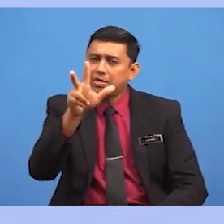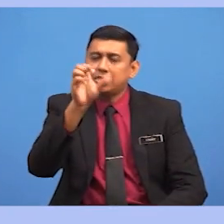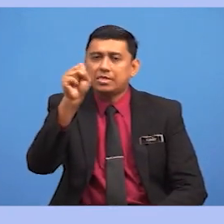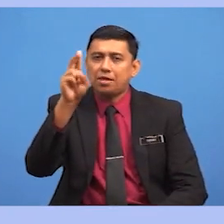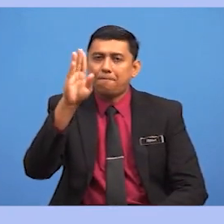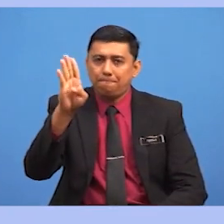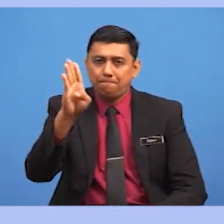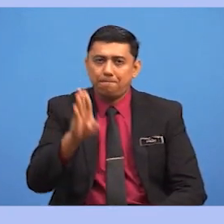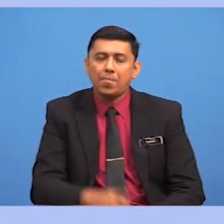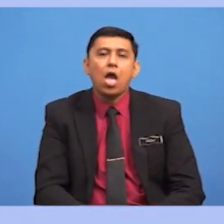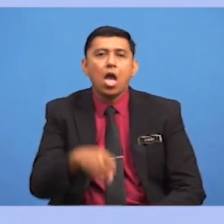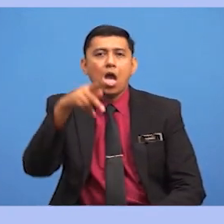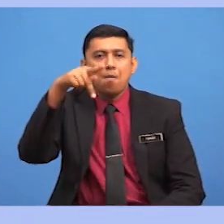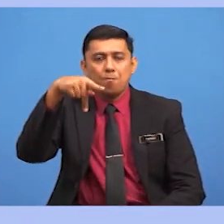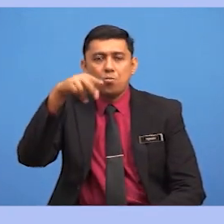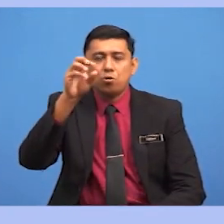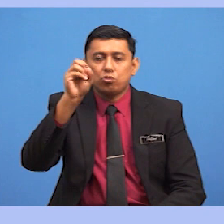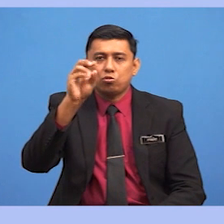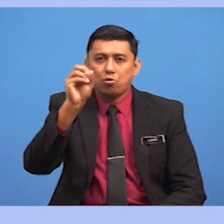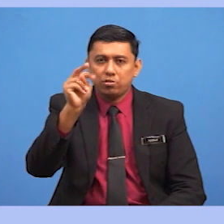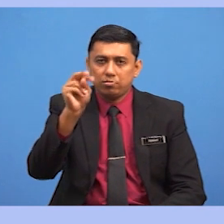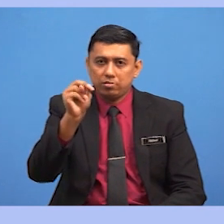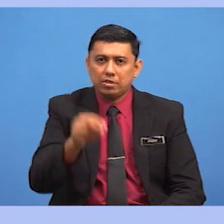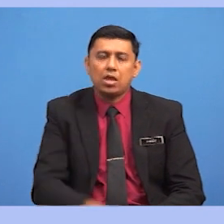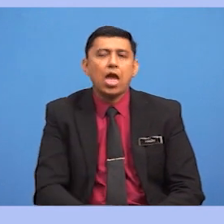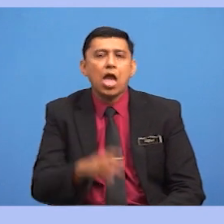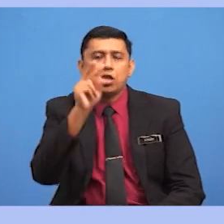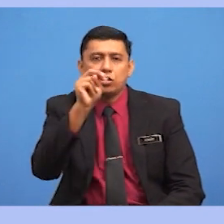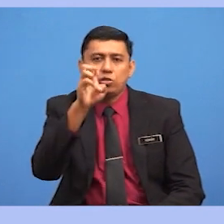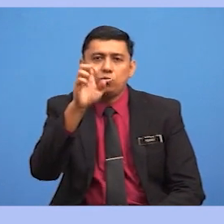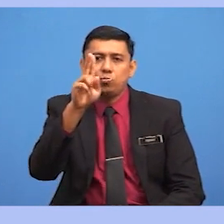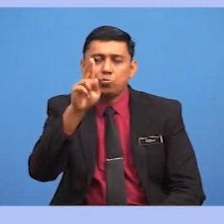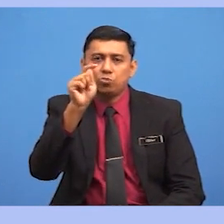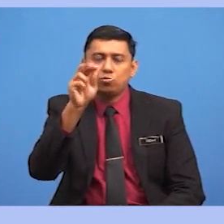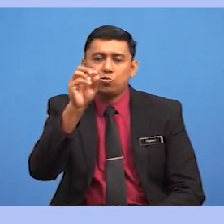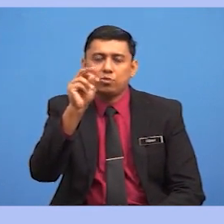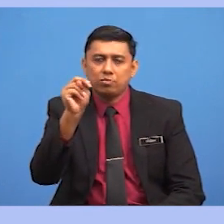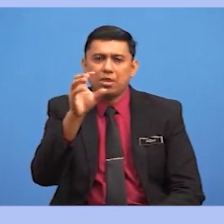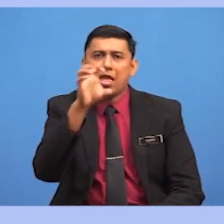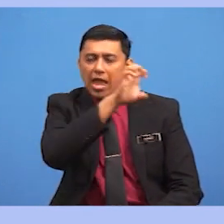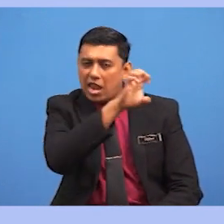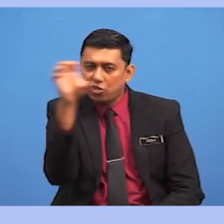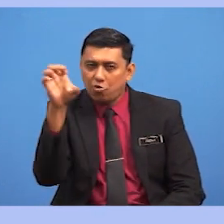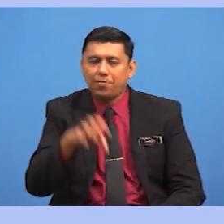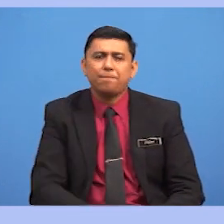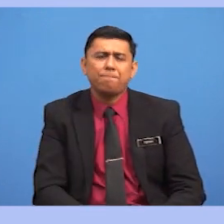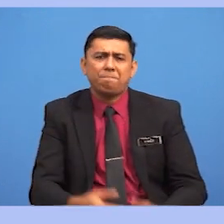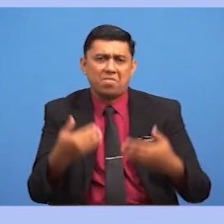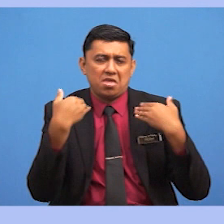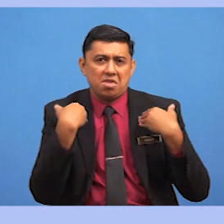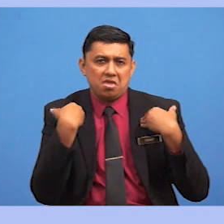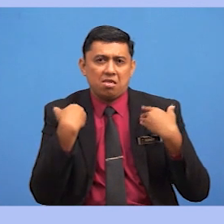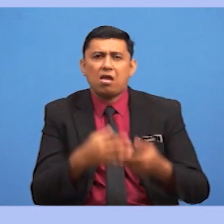subatom iaitu proton, neutron dan elektron. Proton dan neutron berada